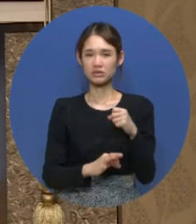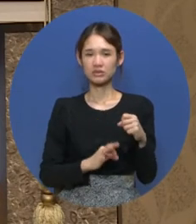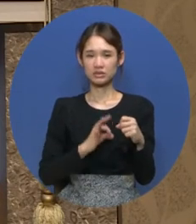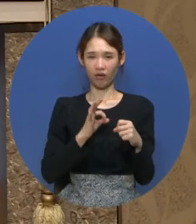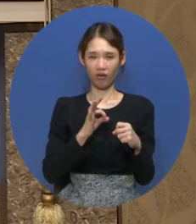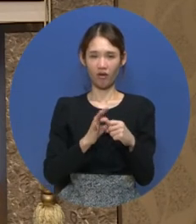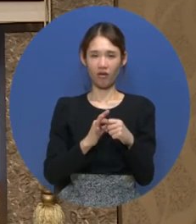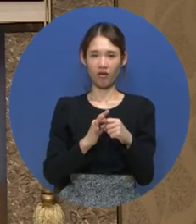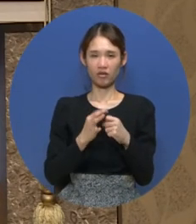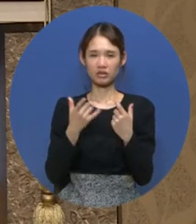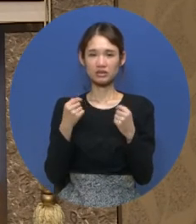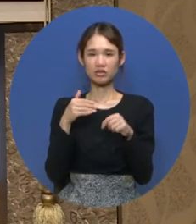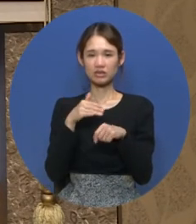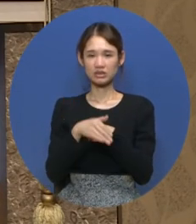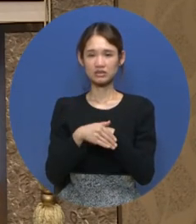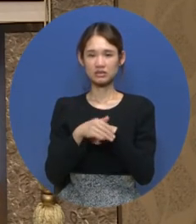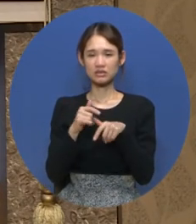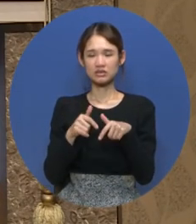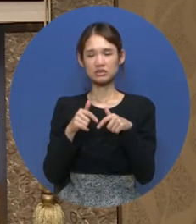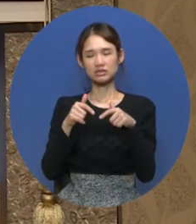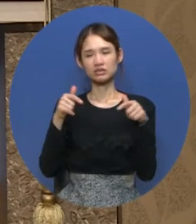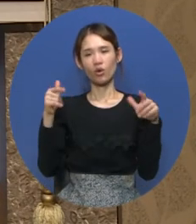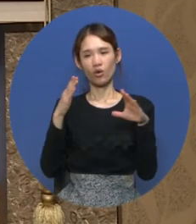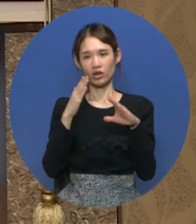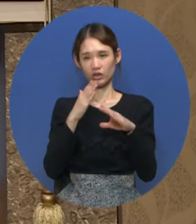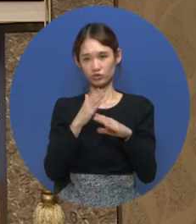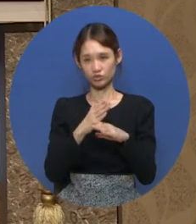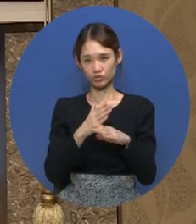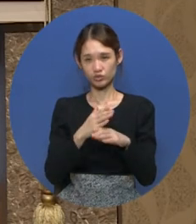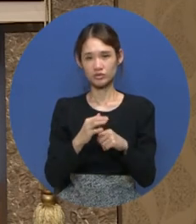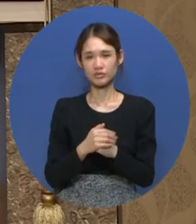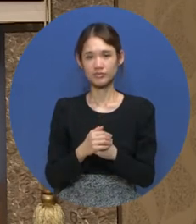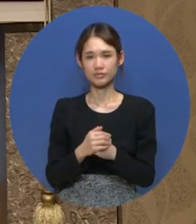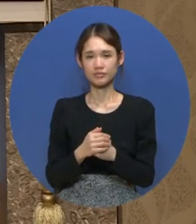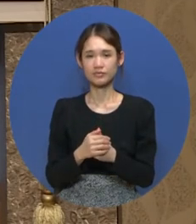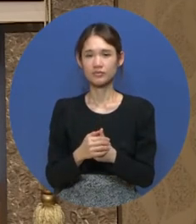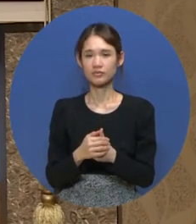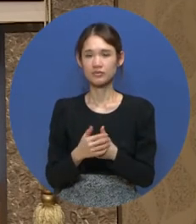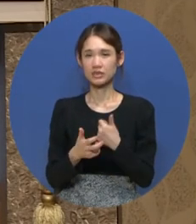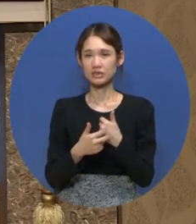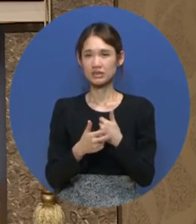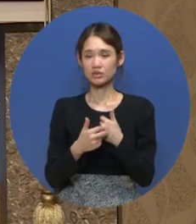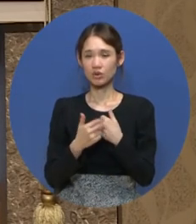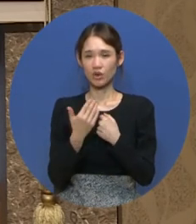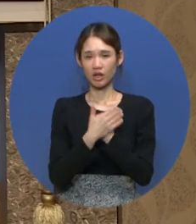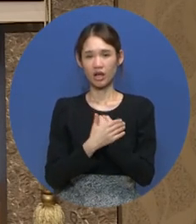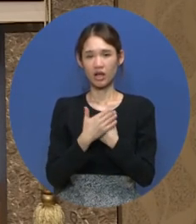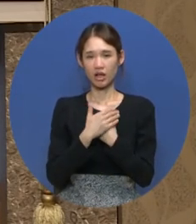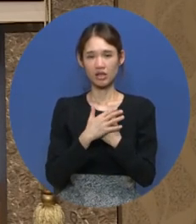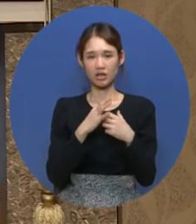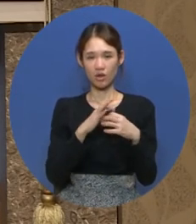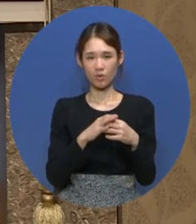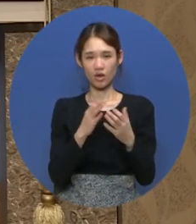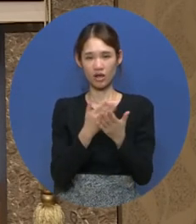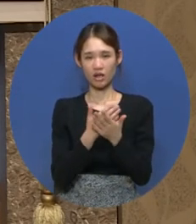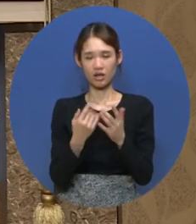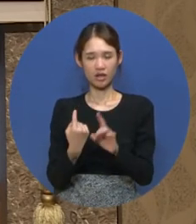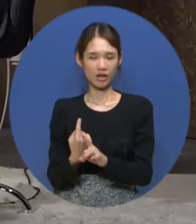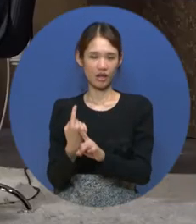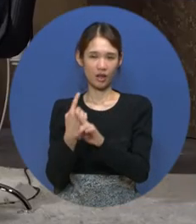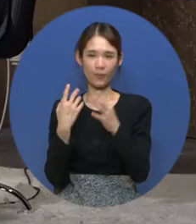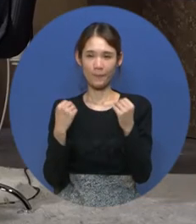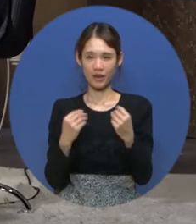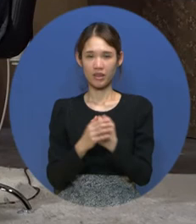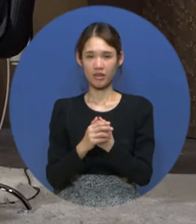한 10년 뭐 이런식으로 더 많이 일어나 있는 상태이기 때문에 그런 의료적인 해태 부분 우리가 많이 개선이 된 건 틀림이 없습니다